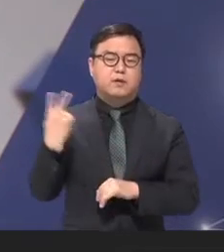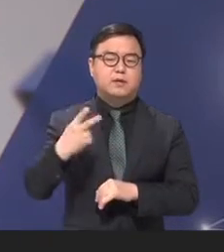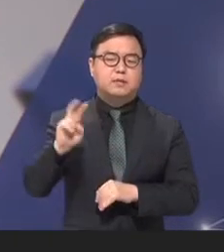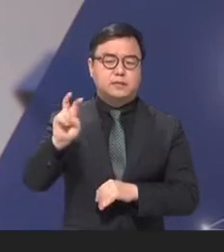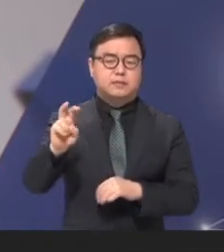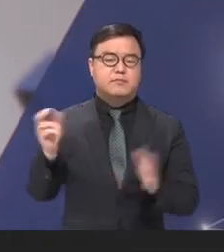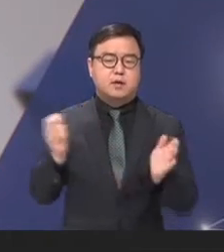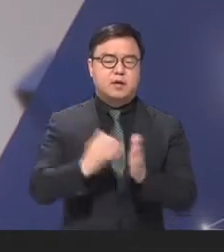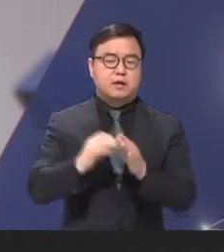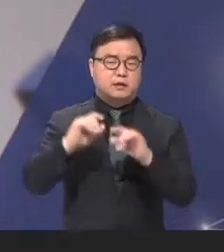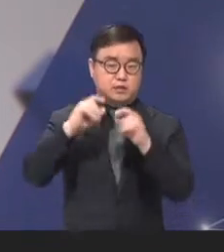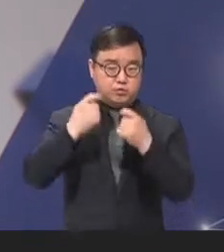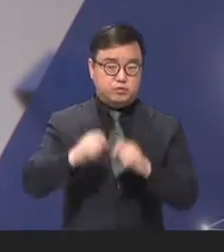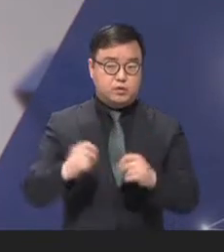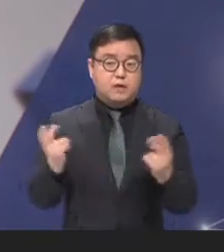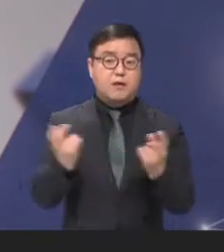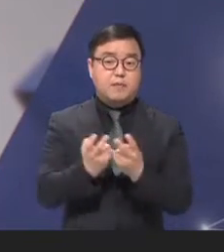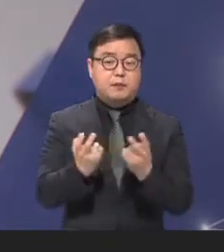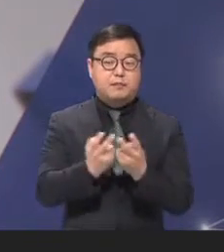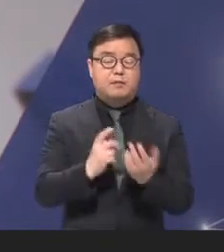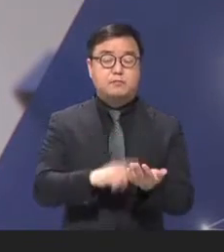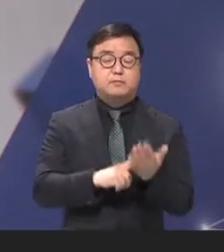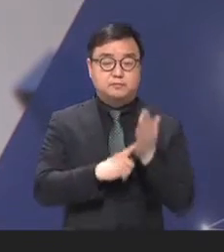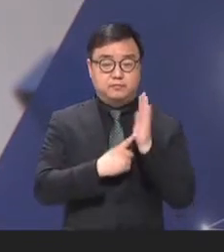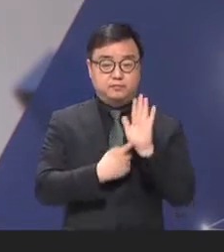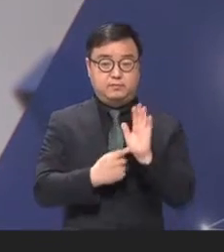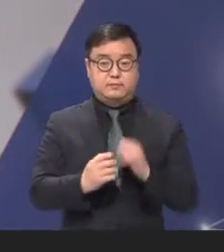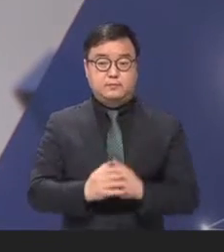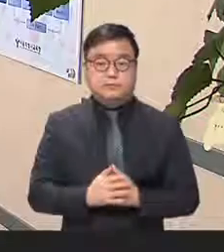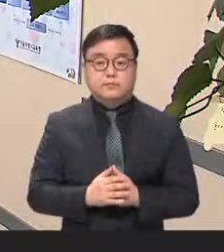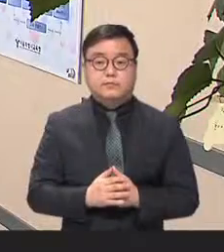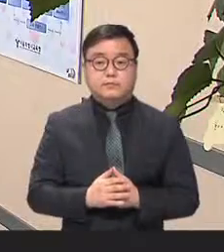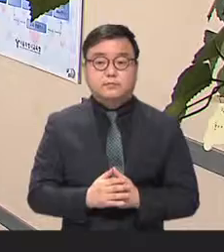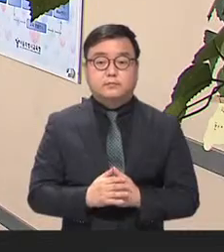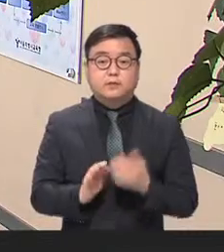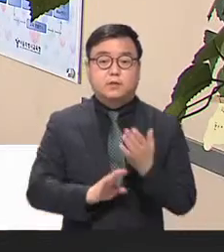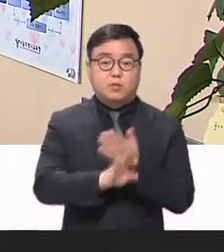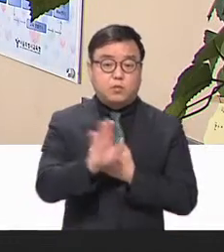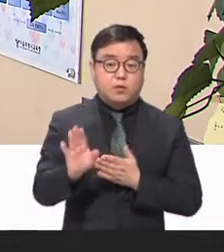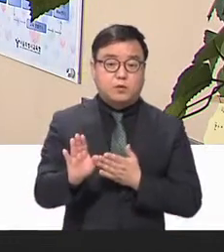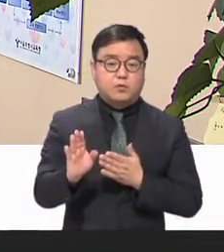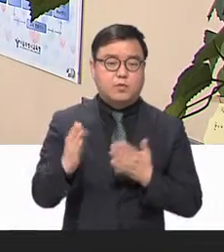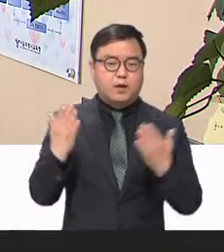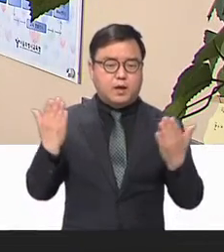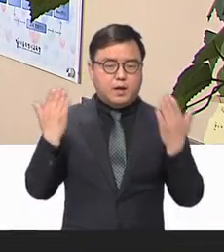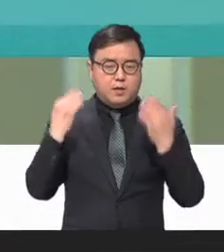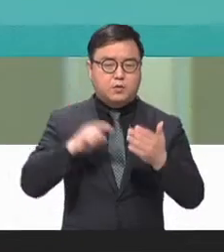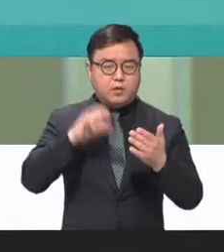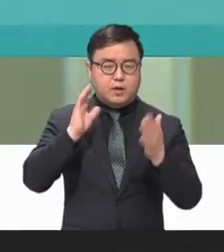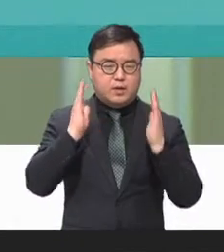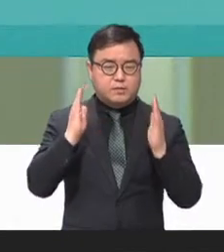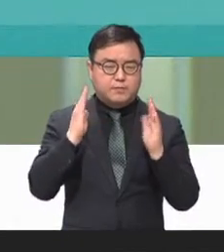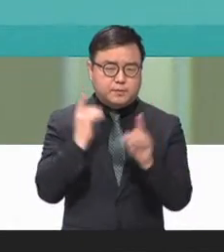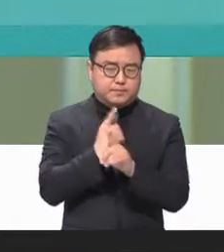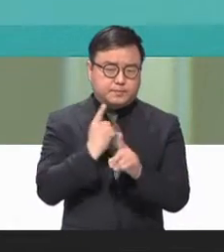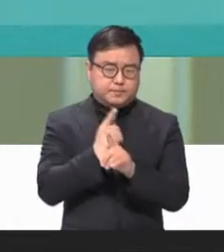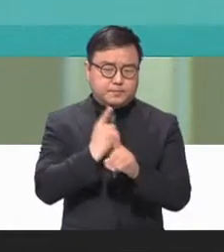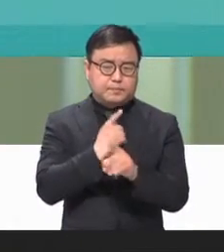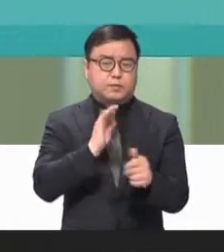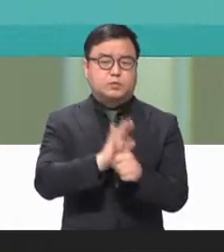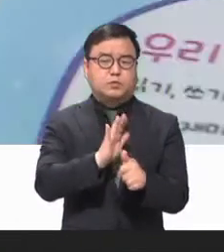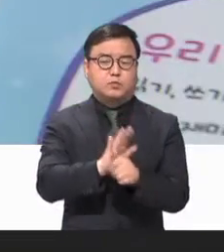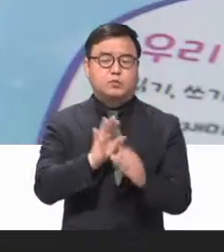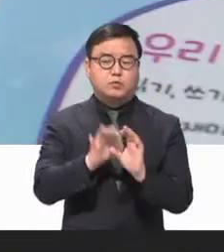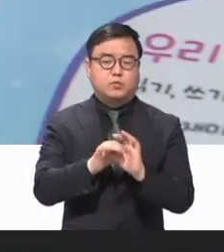하겠다는 구체적인 방안을 제시한 점이 눈에 띕니다. 네. 그 외에도 학교에 학습 클리닉 센터를 설치해서 학습 낙오자가